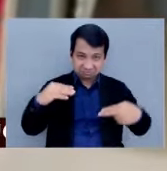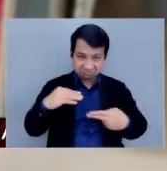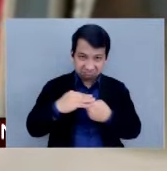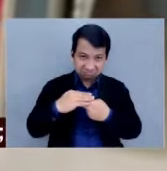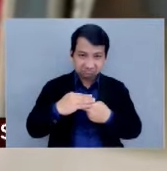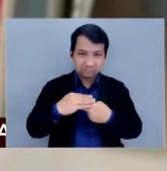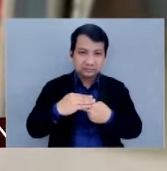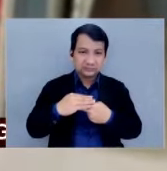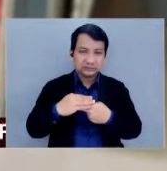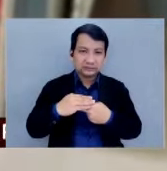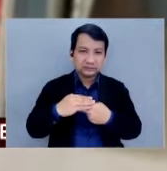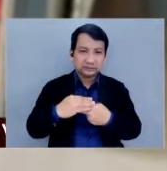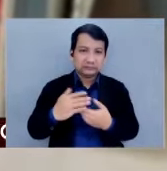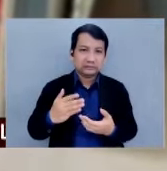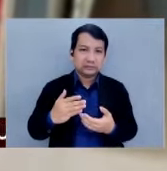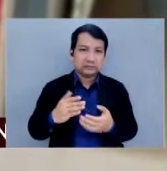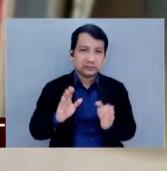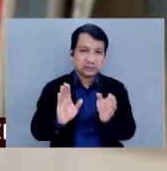Tapos yun